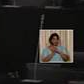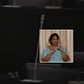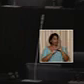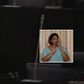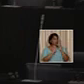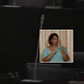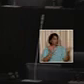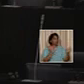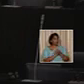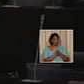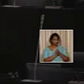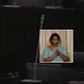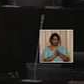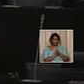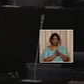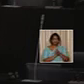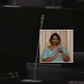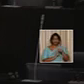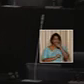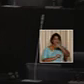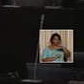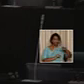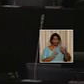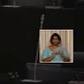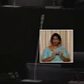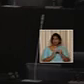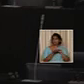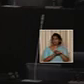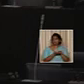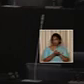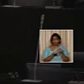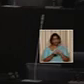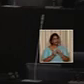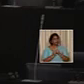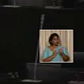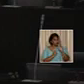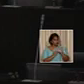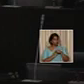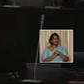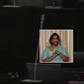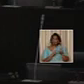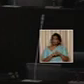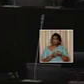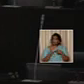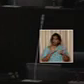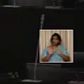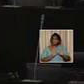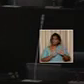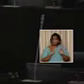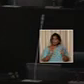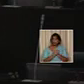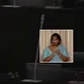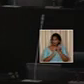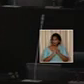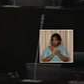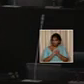डिपार्टमेंट इकतुकला मे वेव संरक्षण क्रीम क्रियावली पिलीबंधवत् इवागे सत्वपालन कटीतूलट